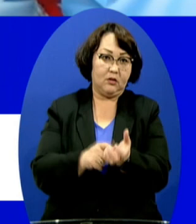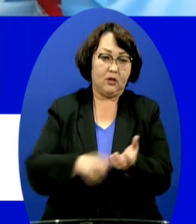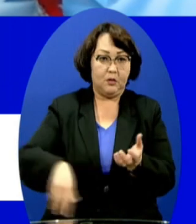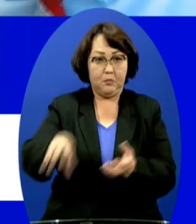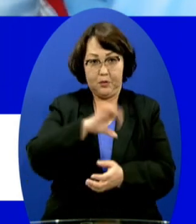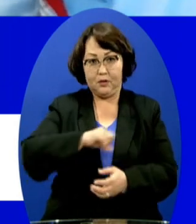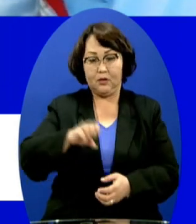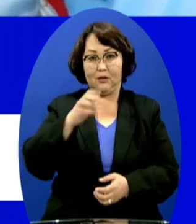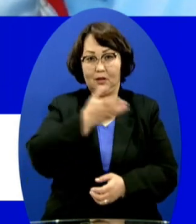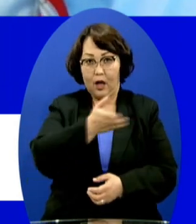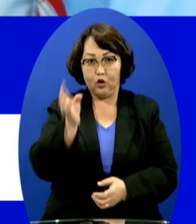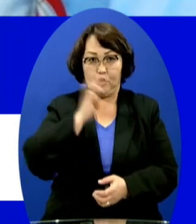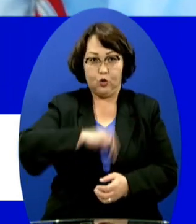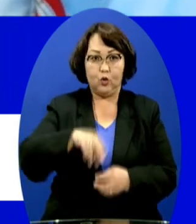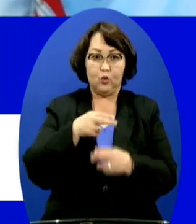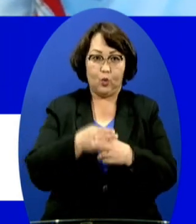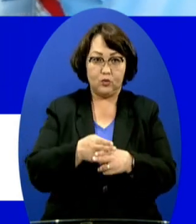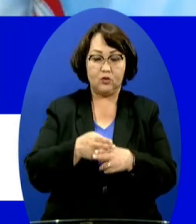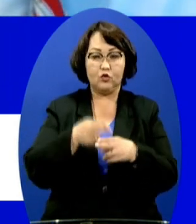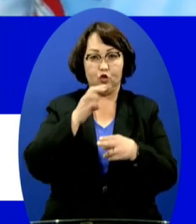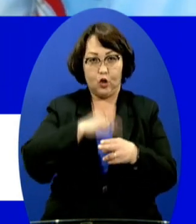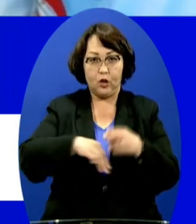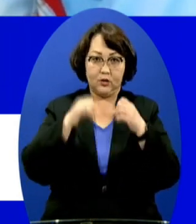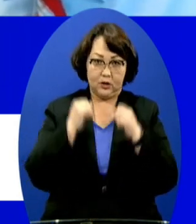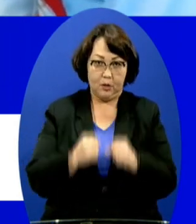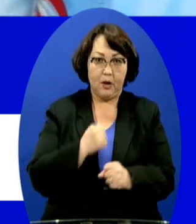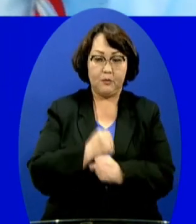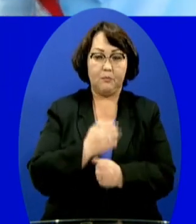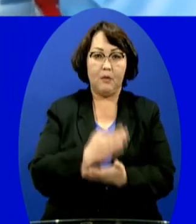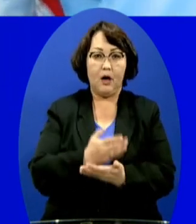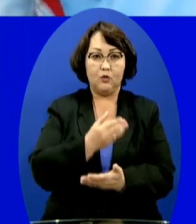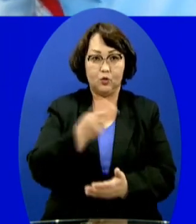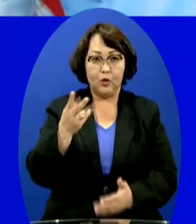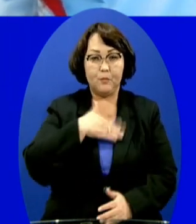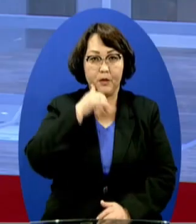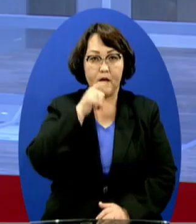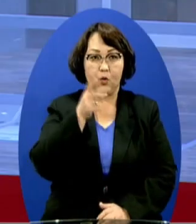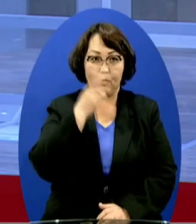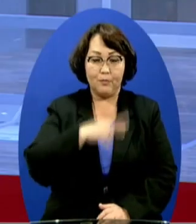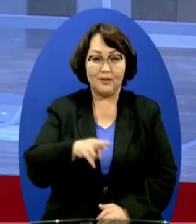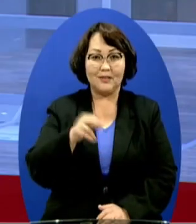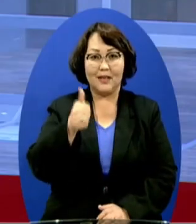бол аль болох та бүхэнд тусламж дэмжлэг үзүүлэхээр ажиллаж байгаа шүү гэдэг. Яа, эрүүл ихийг хүсье.